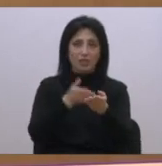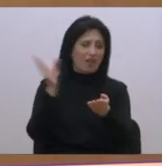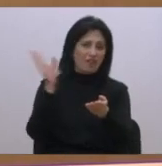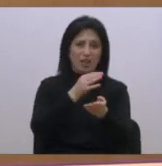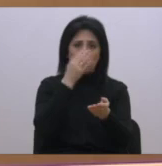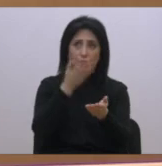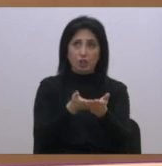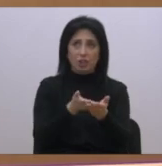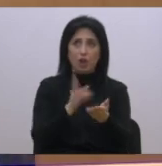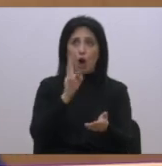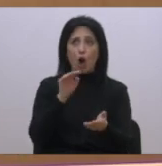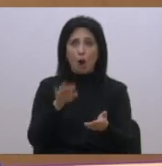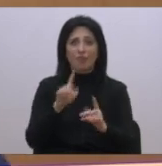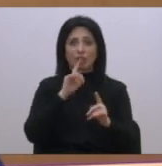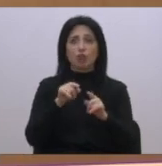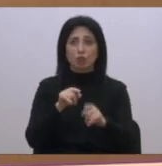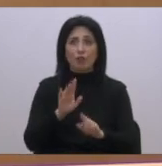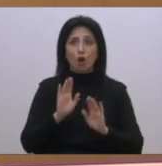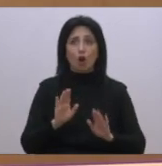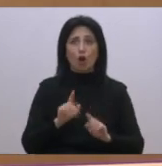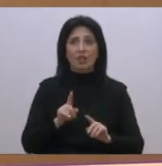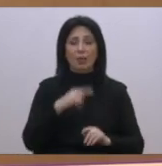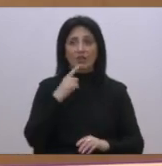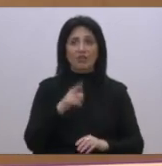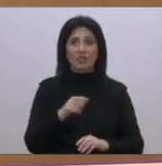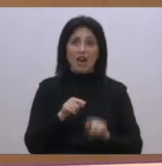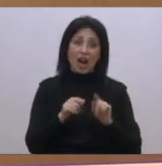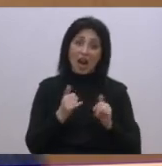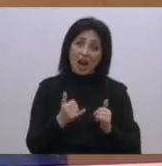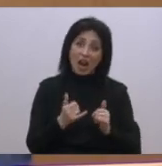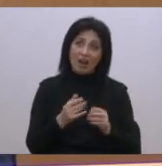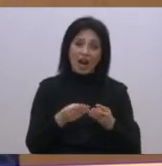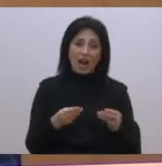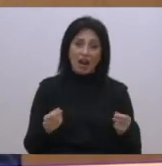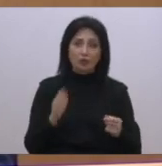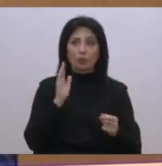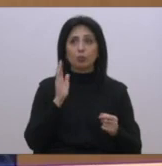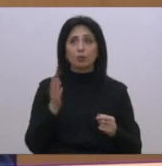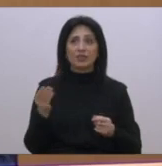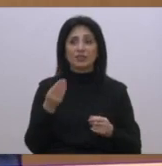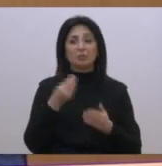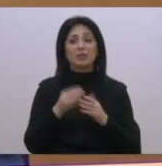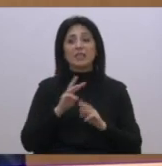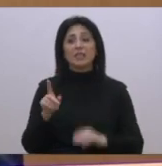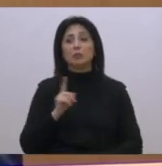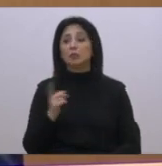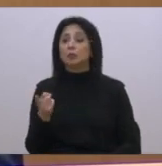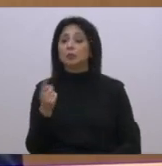ყველას, კომიტეტშიც და პლენარულზეც. ოღონდ ასეთი რამ თქვეს, აი ახლა გაზაფხულზე შემოაქვს ფინანსთა